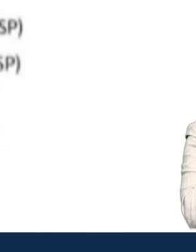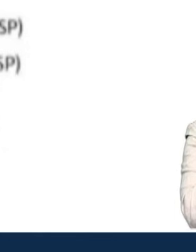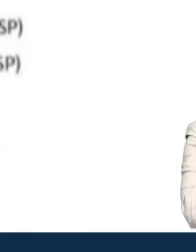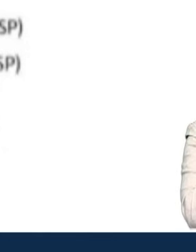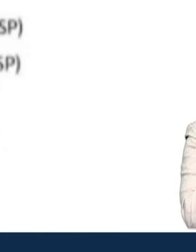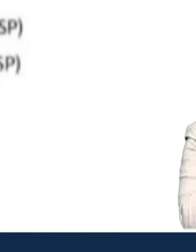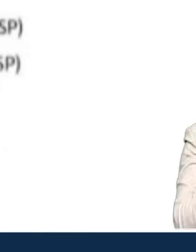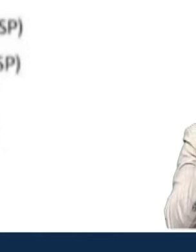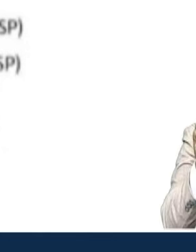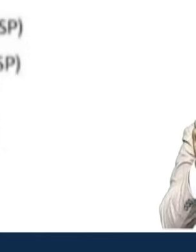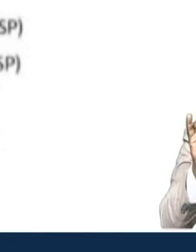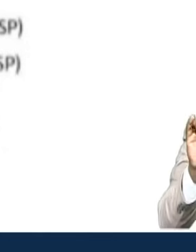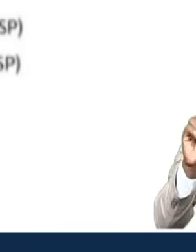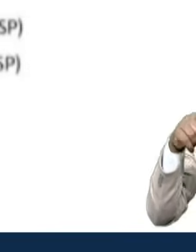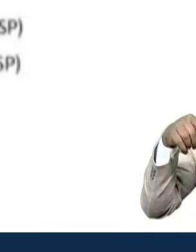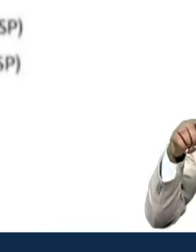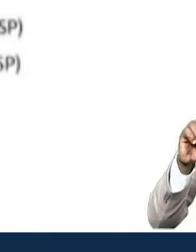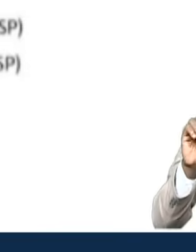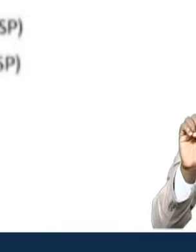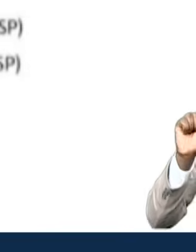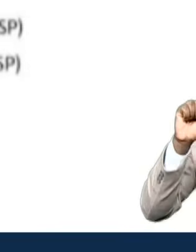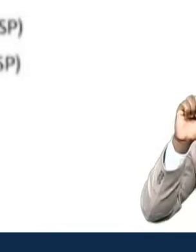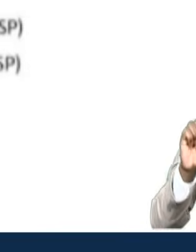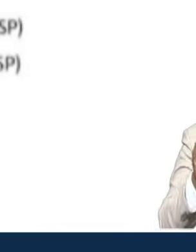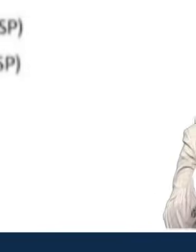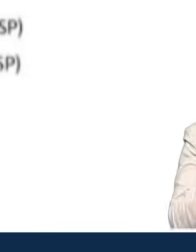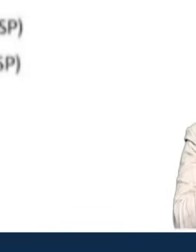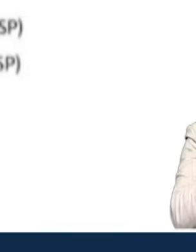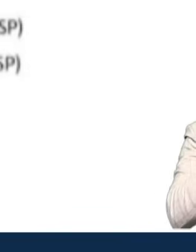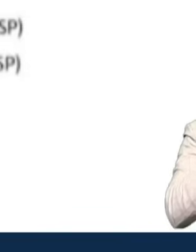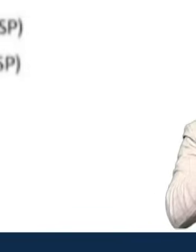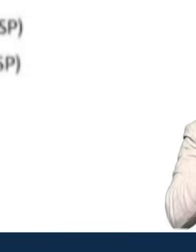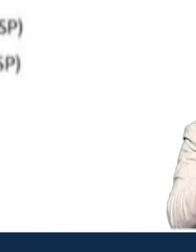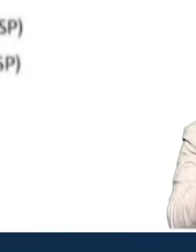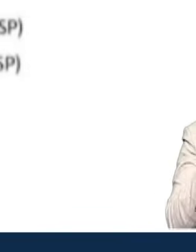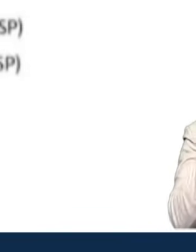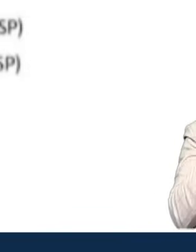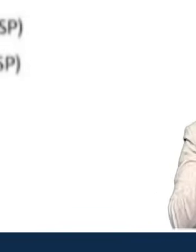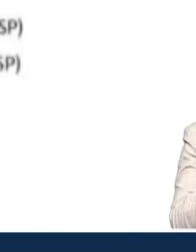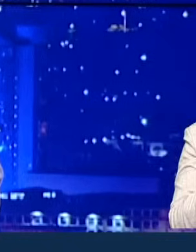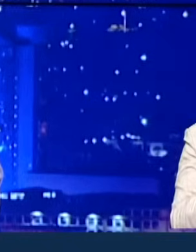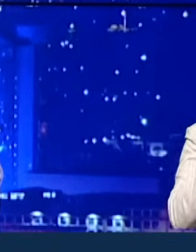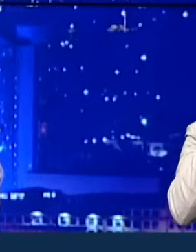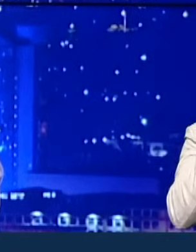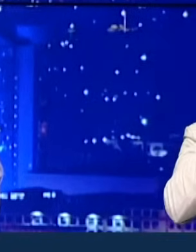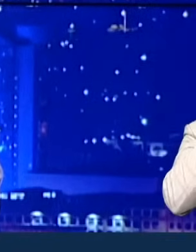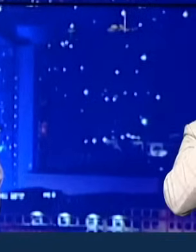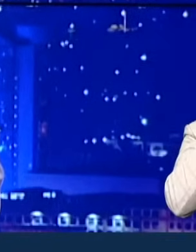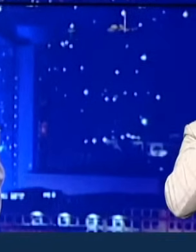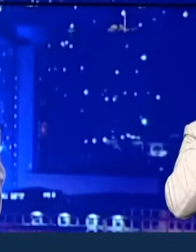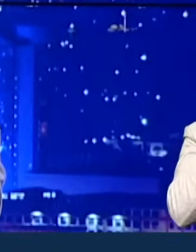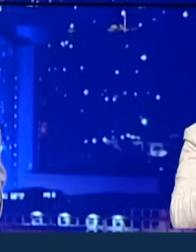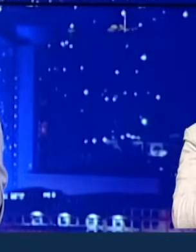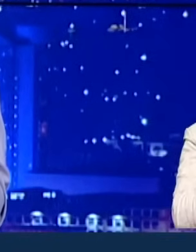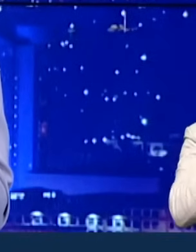Leipzig izatangira yakira ikipe ya Real Madrid imikino ibanza itegerejwe ku